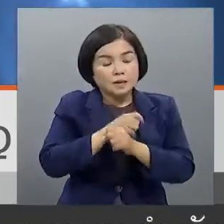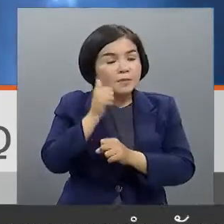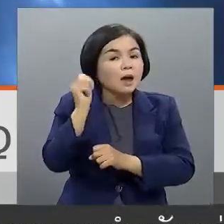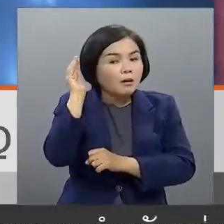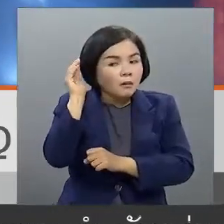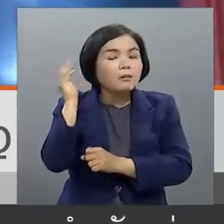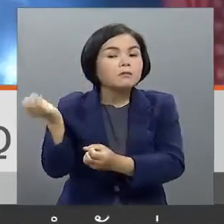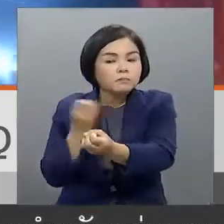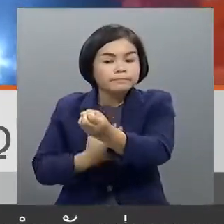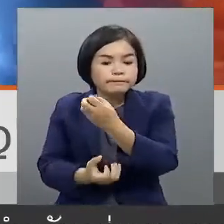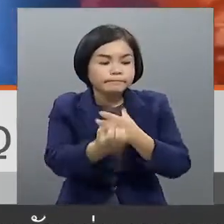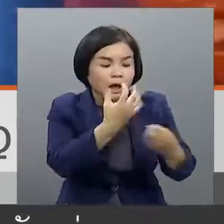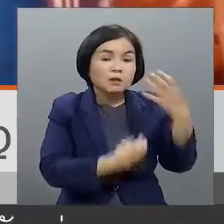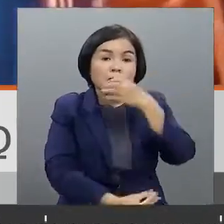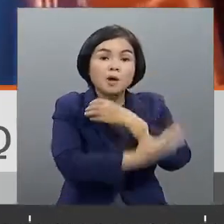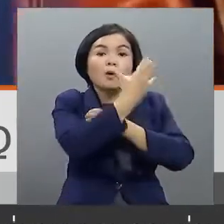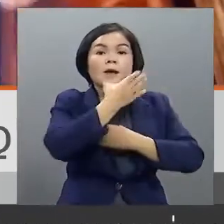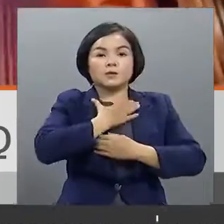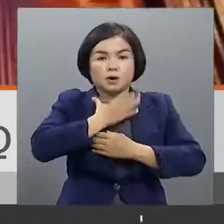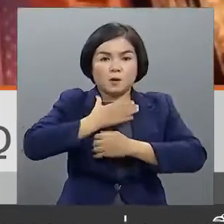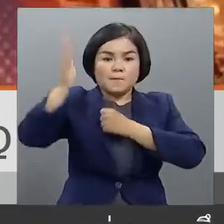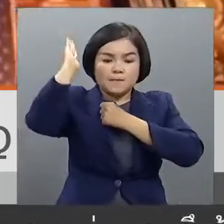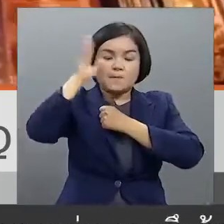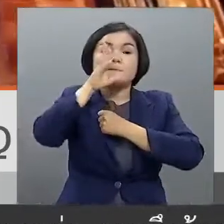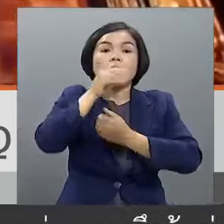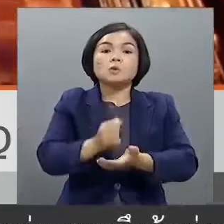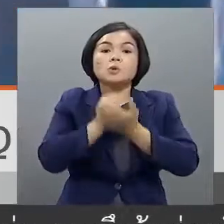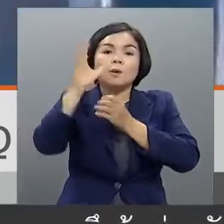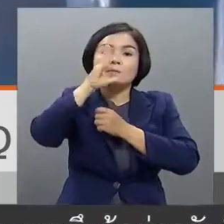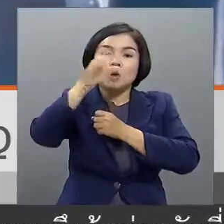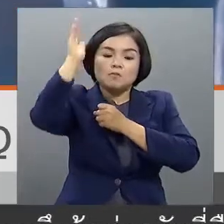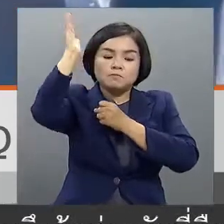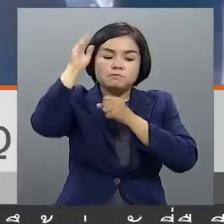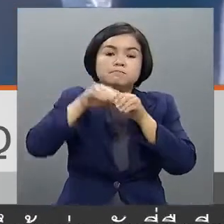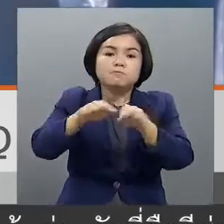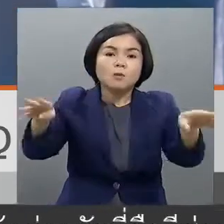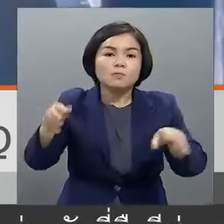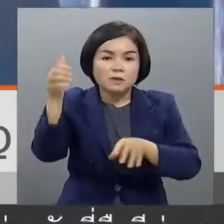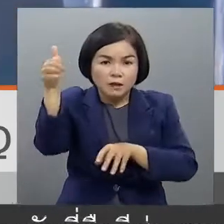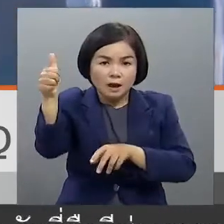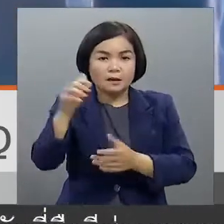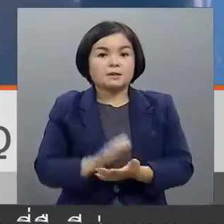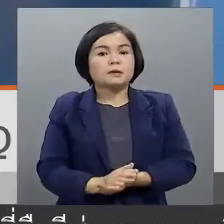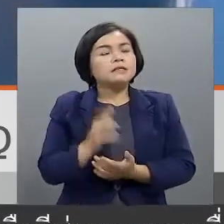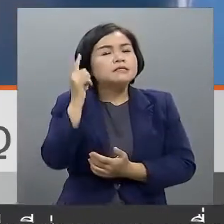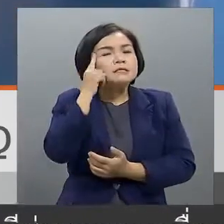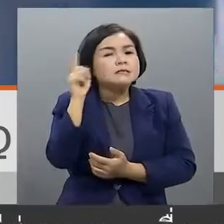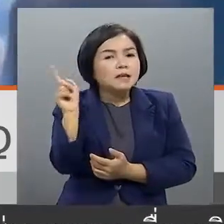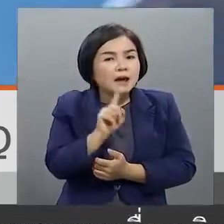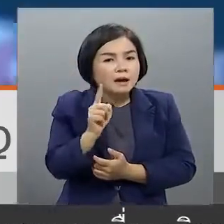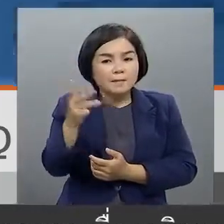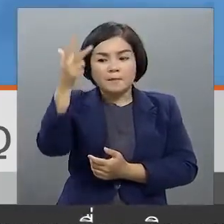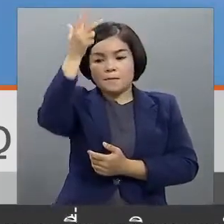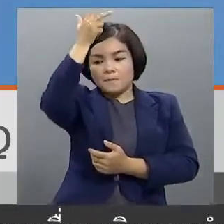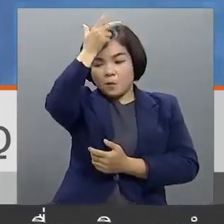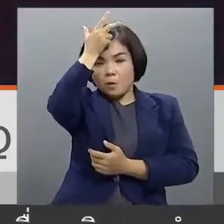ร้อมจะใช้เสียงของฉันพูดแทนผู้คนที่ส่งเสียงให้ตัวเองไม่ได้ทัศนคติที่มงลงแล้วมงลงอีกของน